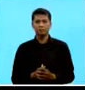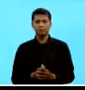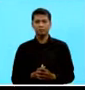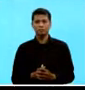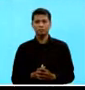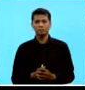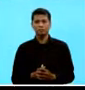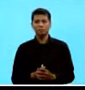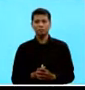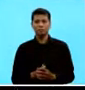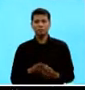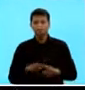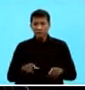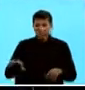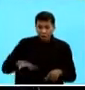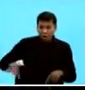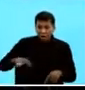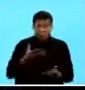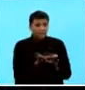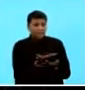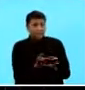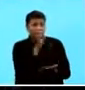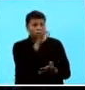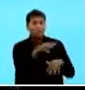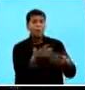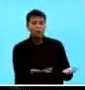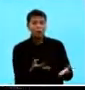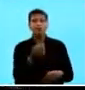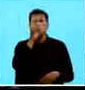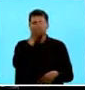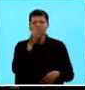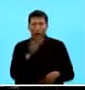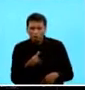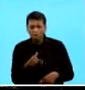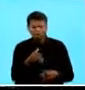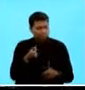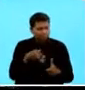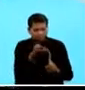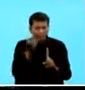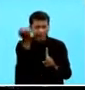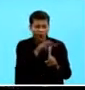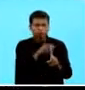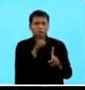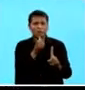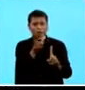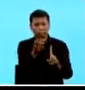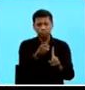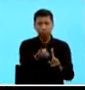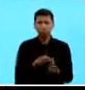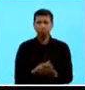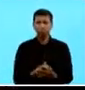pihak kepolisian mengusut dan membuat titik terang atas tewasnya dan